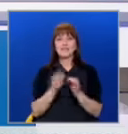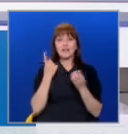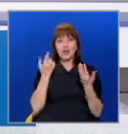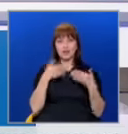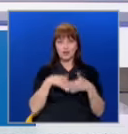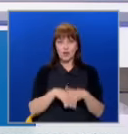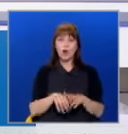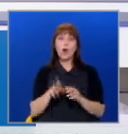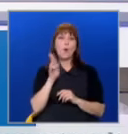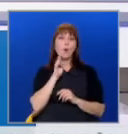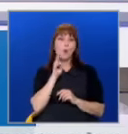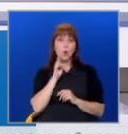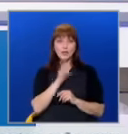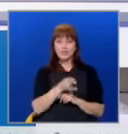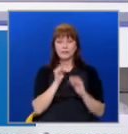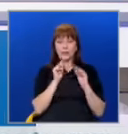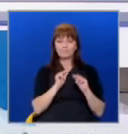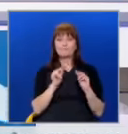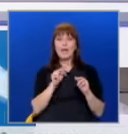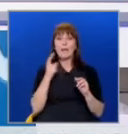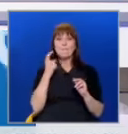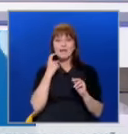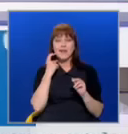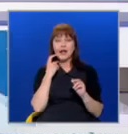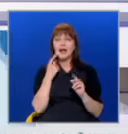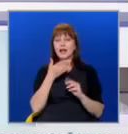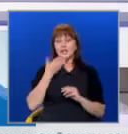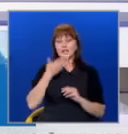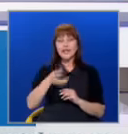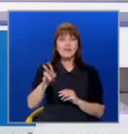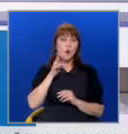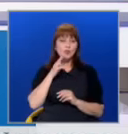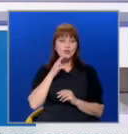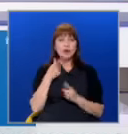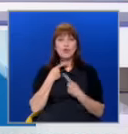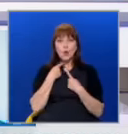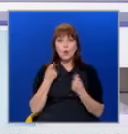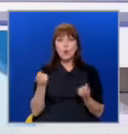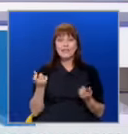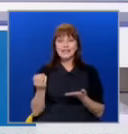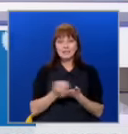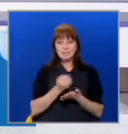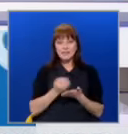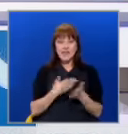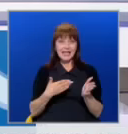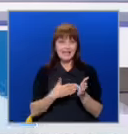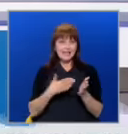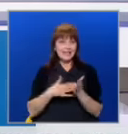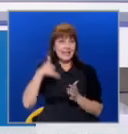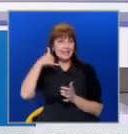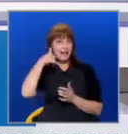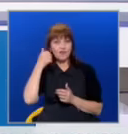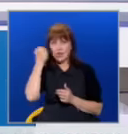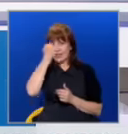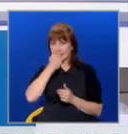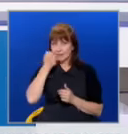снощи. Уроците на блага разказва за учителка, която губи всичките си спестявания заради телефонни измамници. В ролята